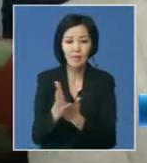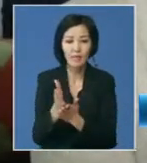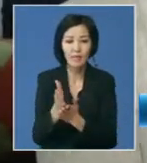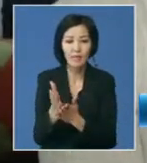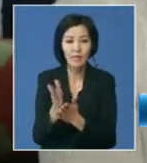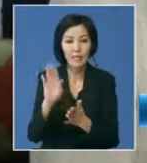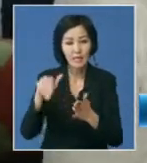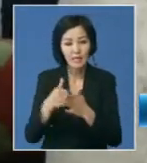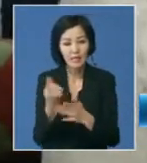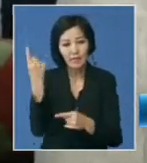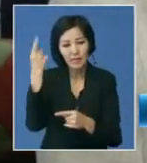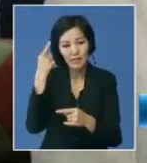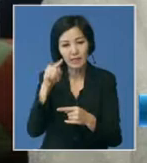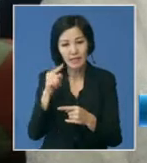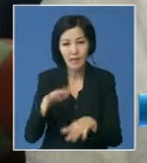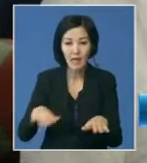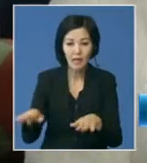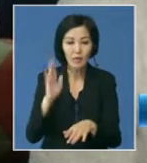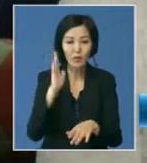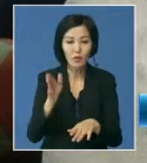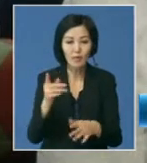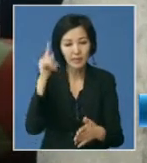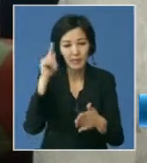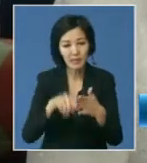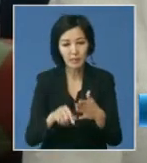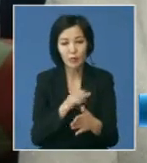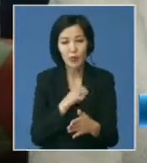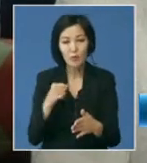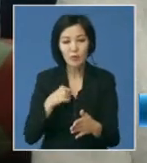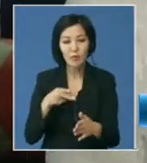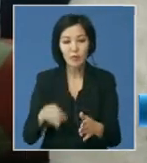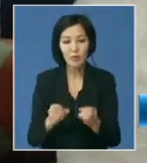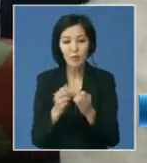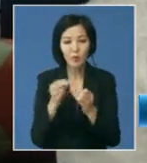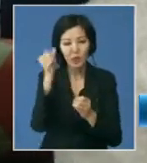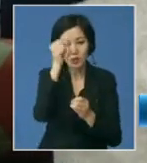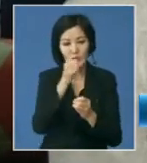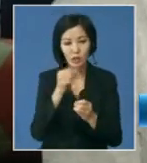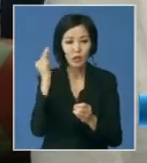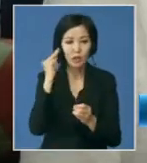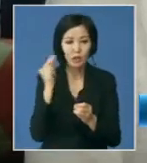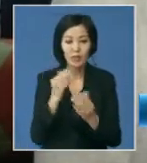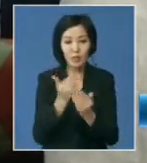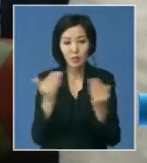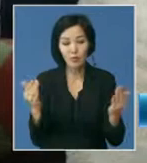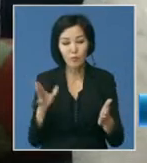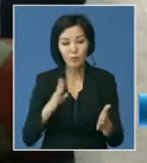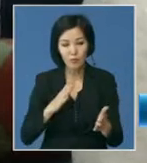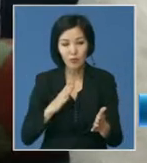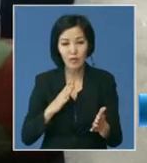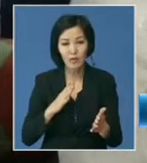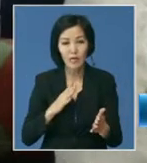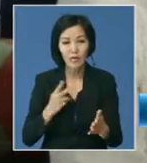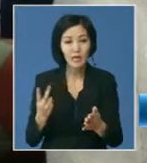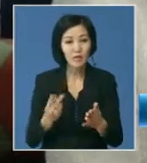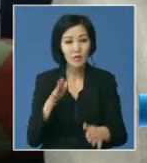идеялар алмасатын алаң болады деген сенімдемін. Өздеріңіз білесіздер, 2012 жылы бізде Шанхай көрмесі өтті. Әрине екеуін